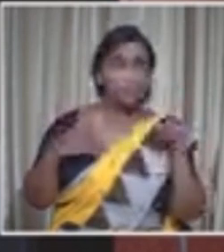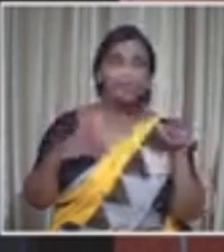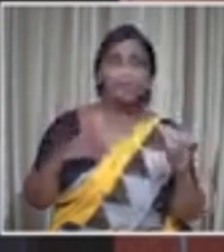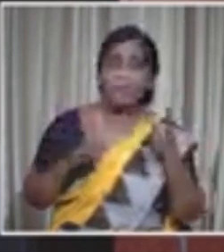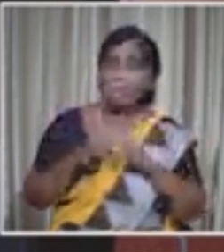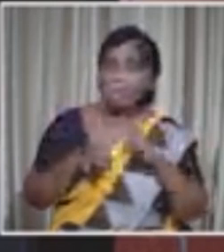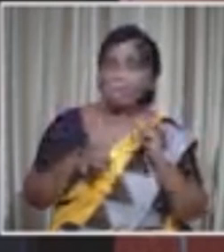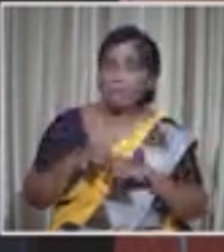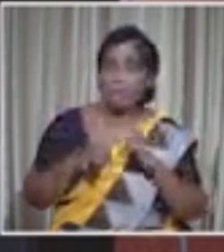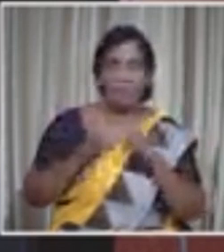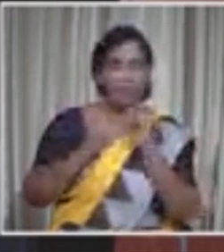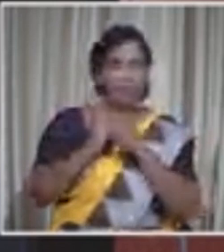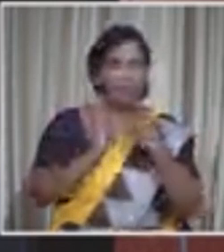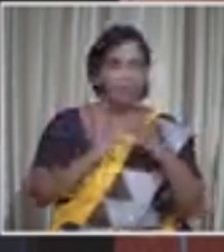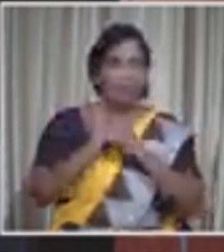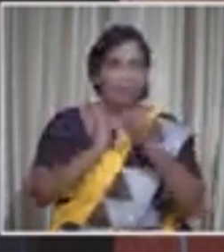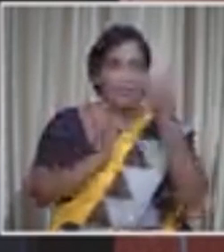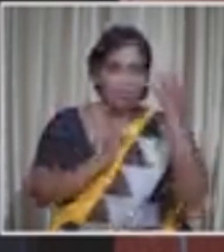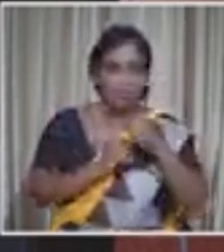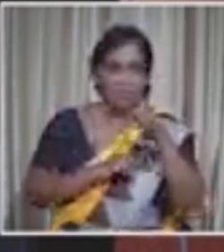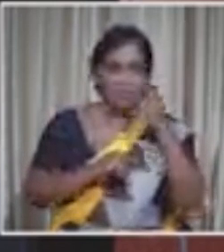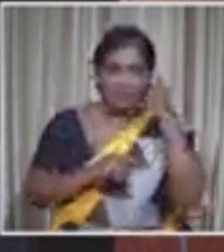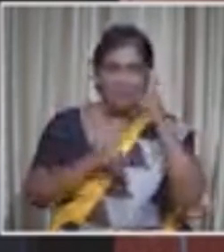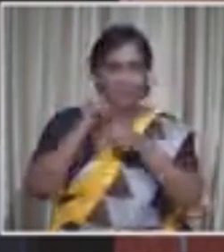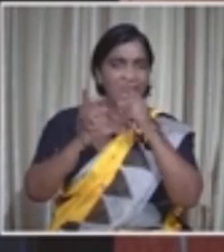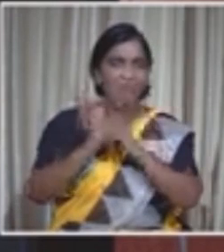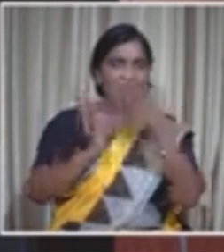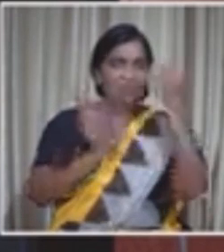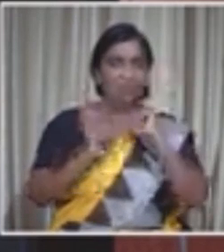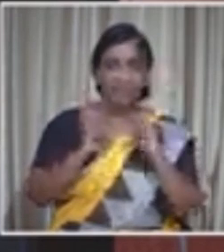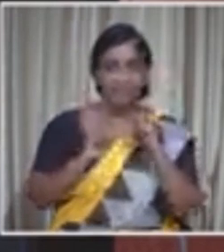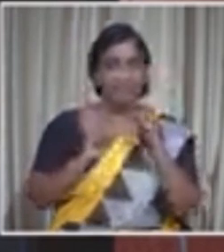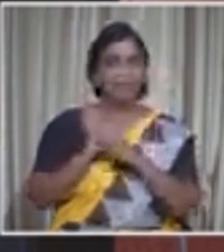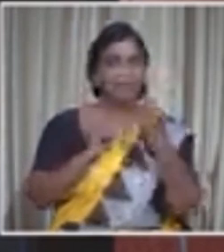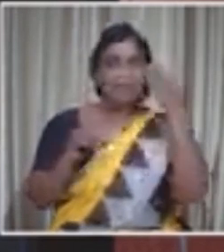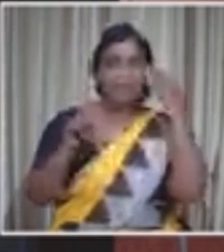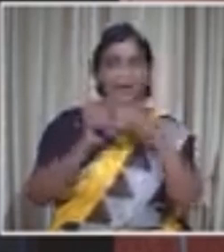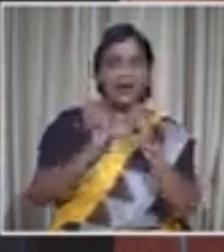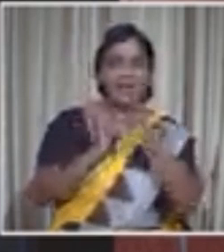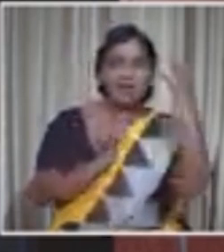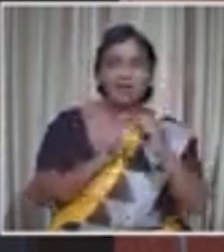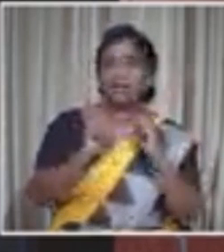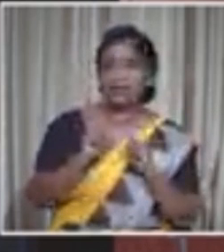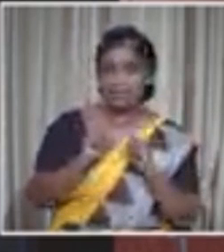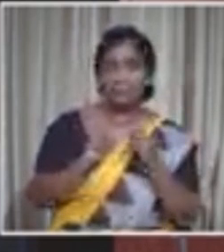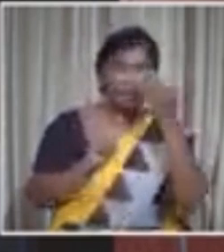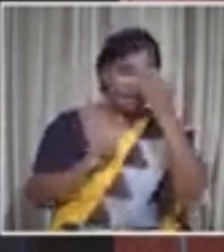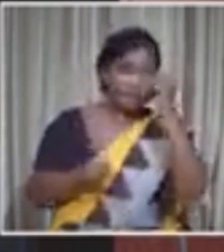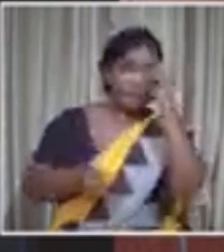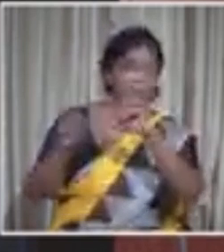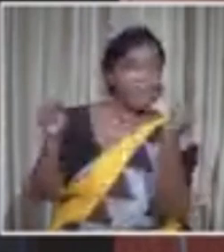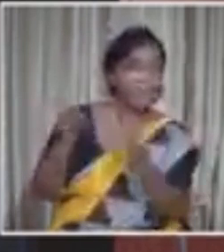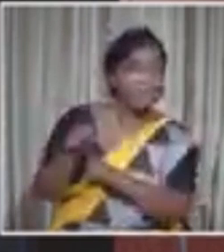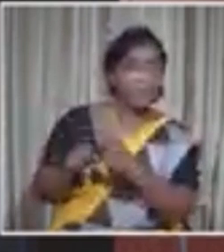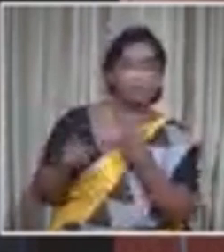இலங்கைக்கு கடன் என்கிறீர்கள். எதற்காக இந்த கடன் பட்டது? யாருக்காக வாங்கப்பட்டது? தமிழர்களை கொன்றொழிப்பதற்காகவும்